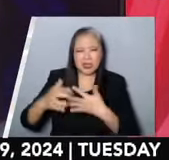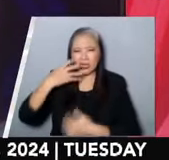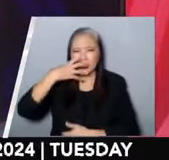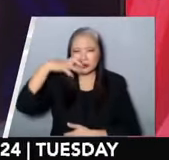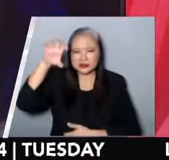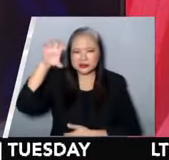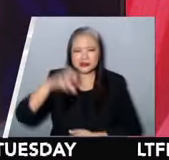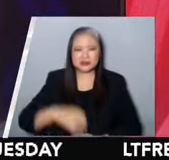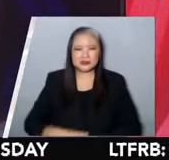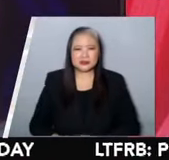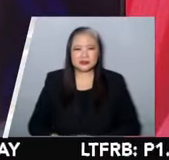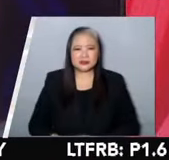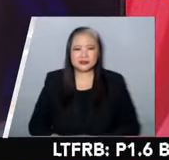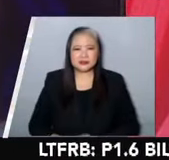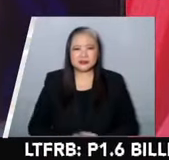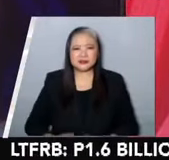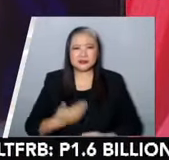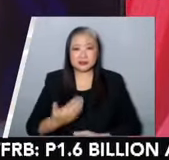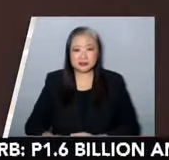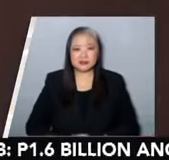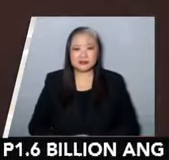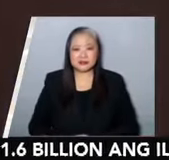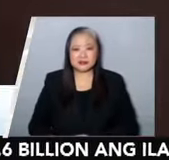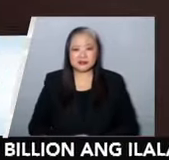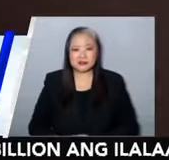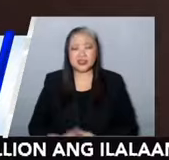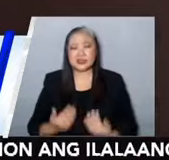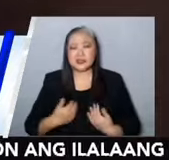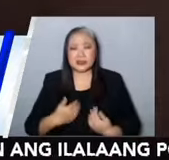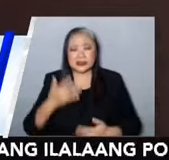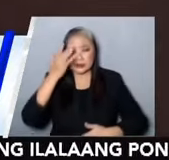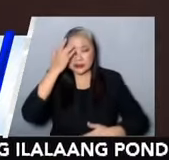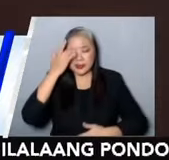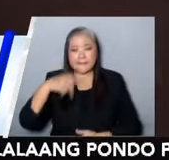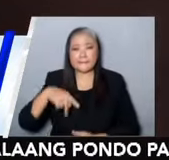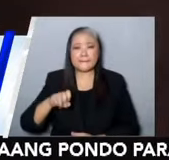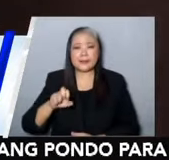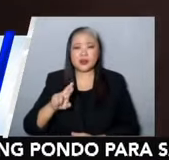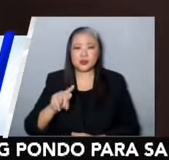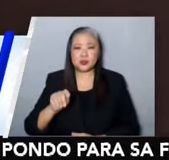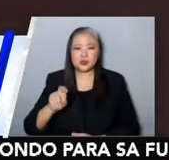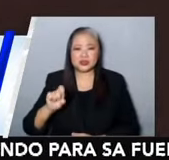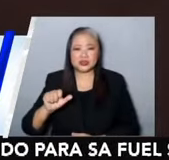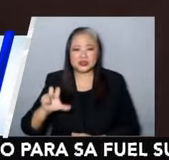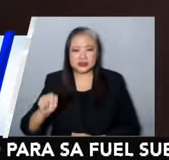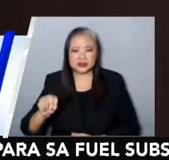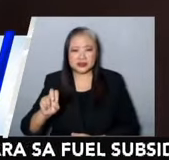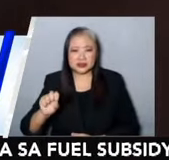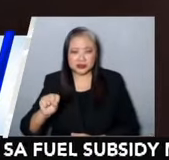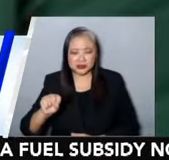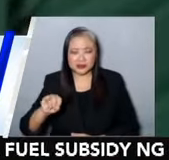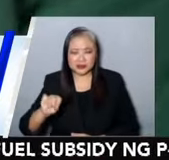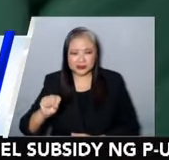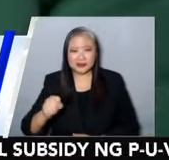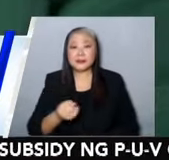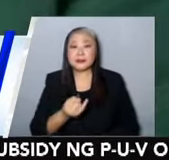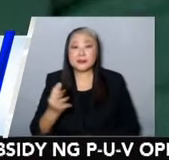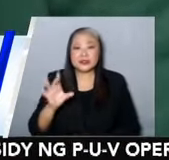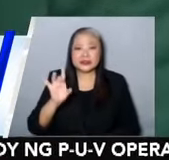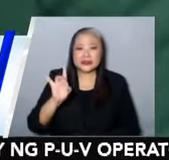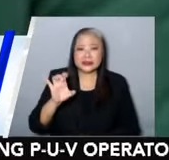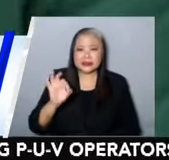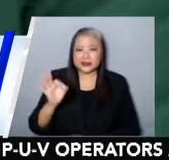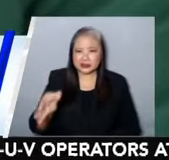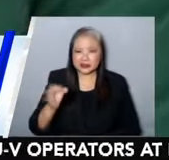800 na po na ang kaso ng pertussis sa bansa batay sa datos ng Department of Health mula noong Enero. Halos 80% raw nito ay mga batang